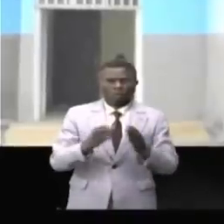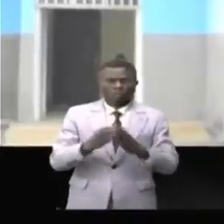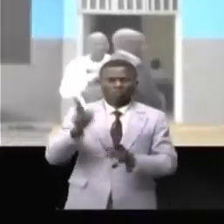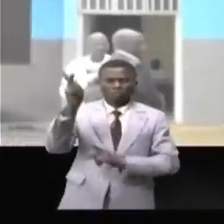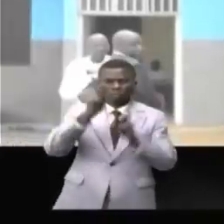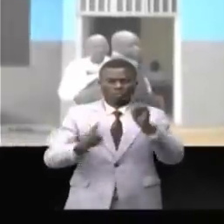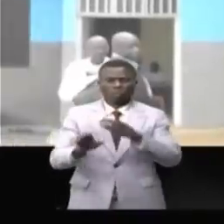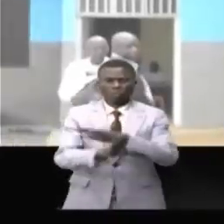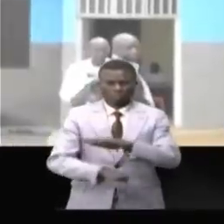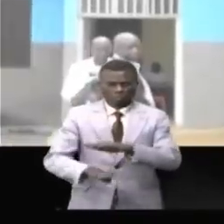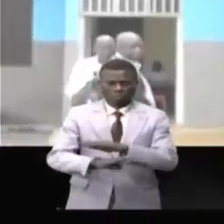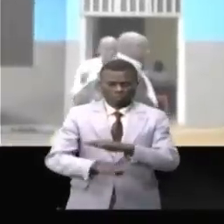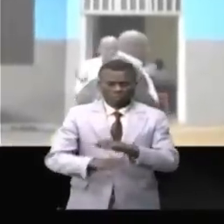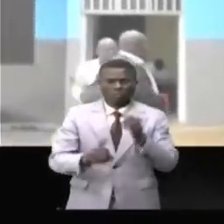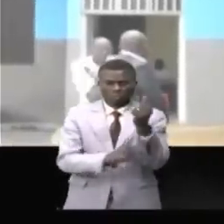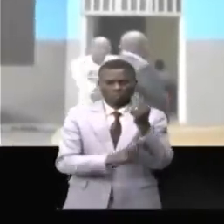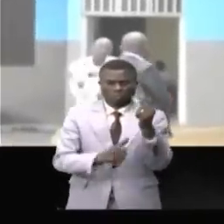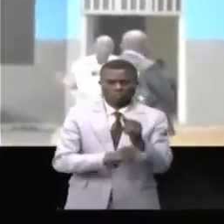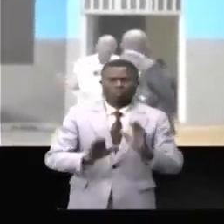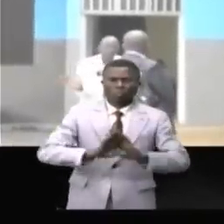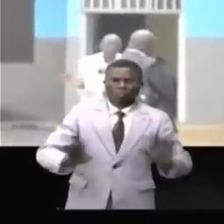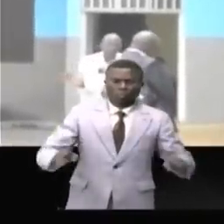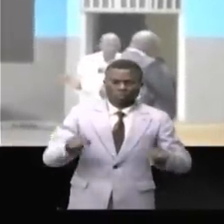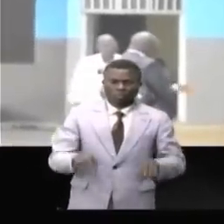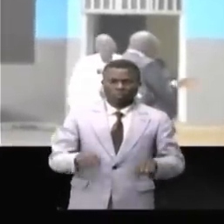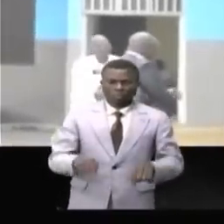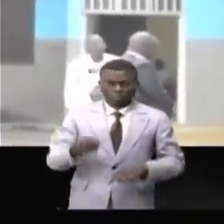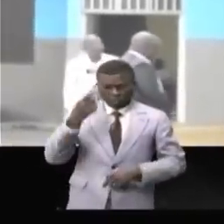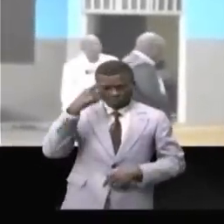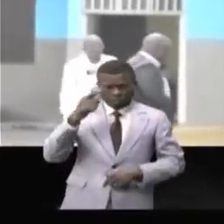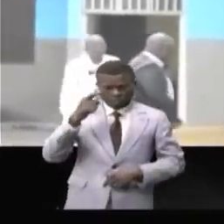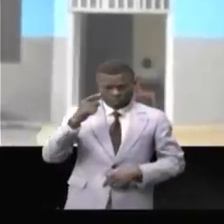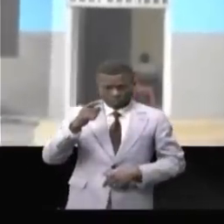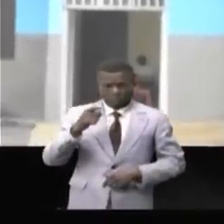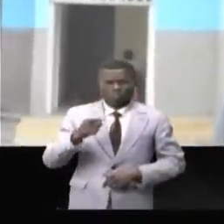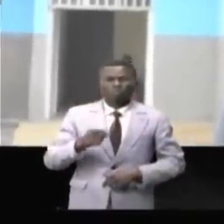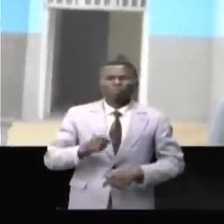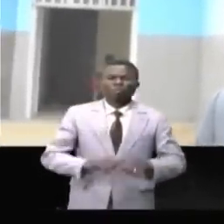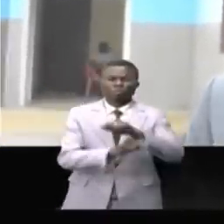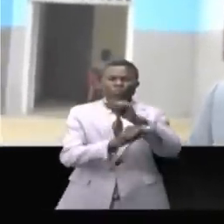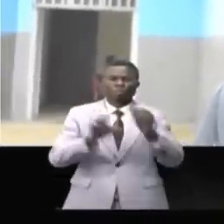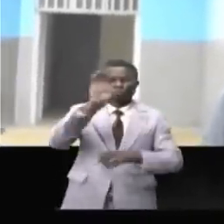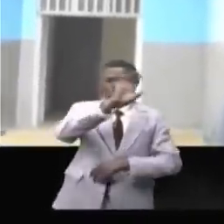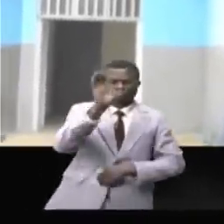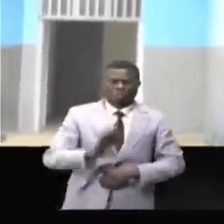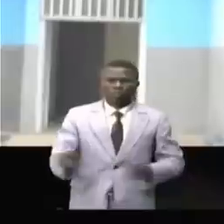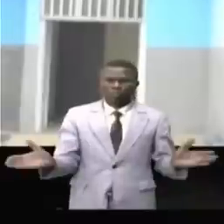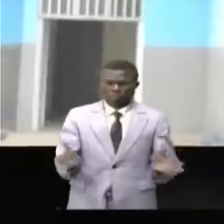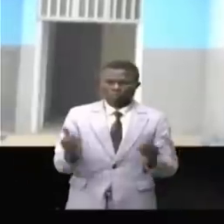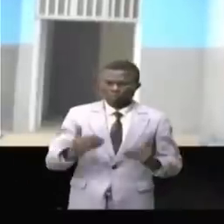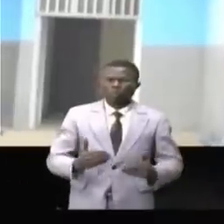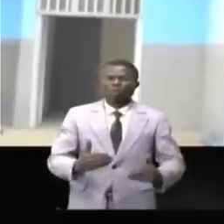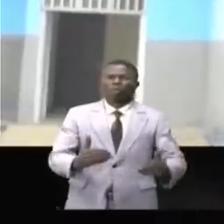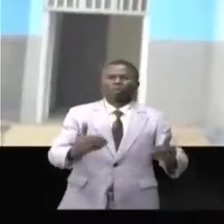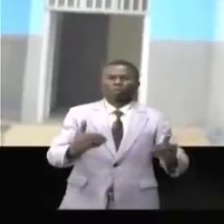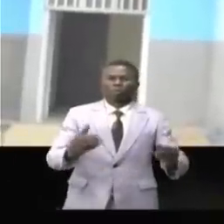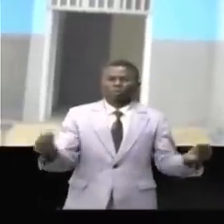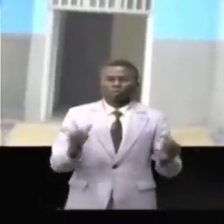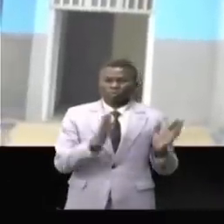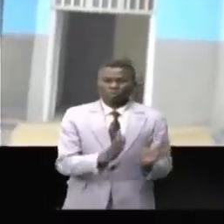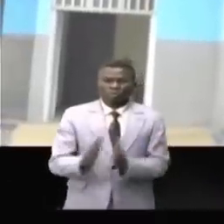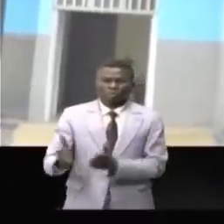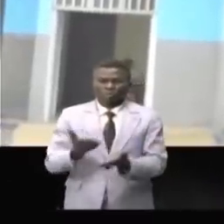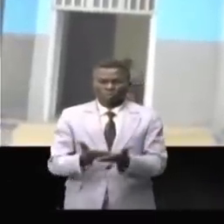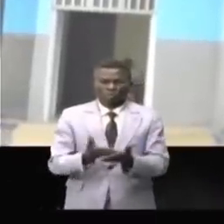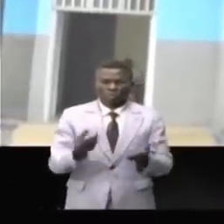la base. C'est des personnes qui sont mieux placées aujourd'hui pour prendre la gestion des communes. Nous les encourageons à postuler parce qu'ils sont préparés.